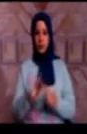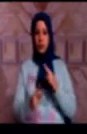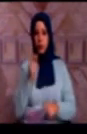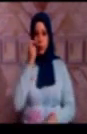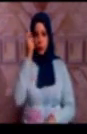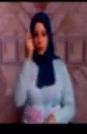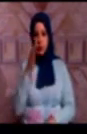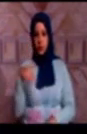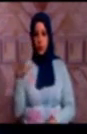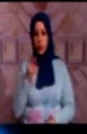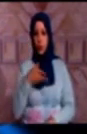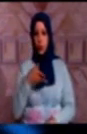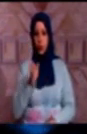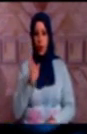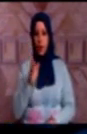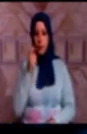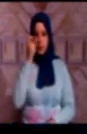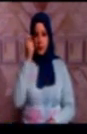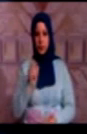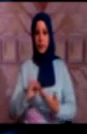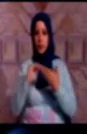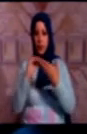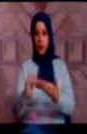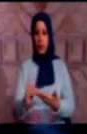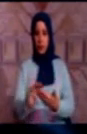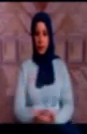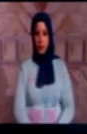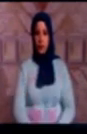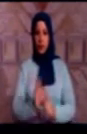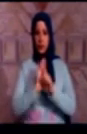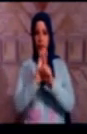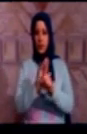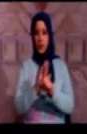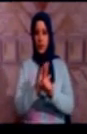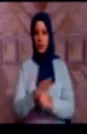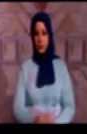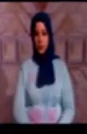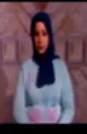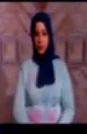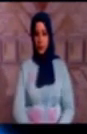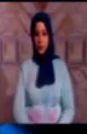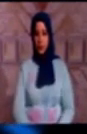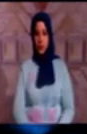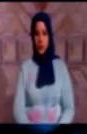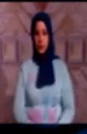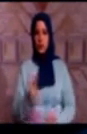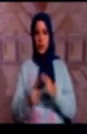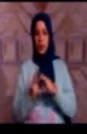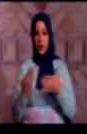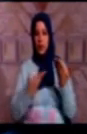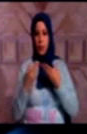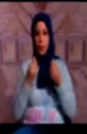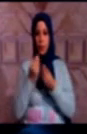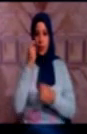مصلحه حكوميه بيلاقي الموظف يقدم له الخدمه يعني مثلا عاوز اقدم شكوى عاوز اطلع يعني حاجه كده فيها تعامل مع